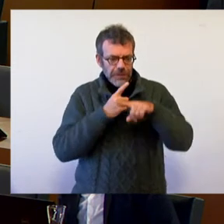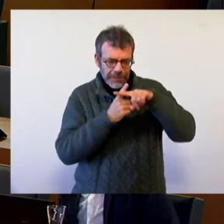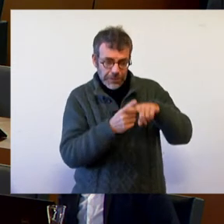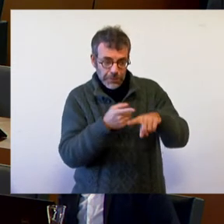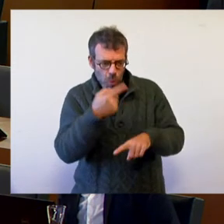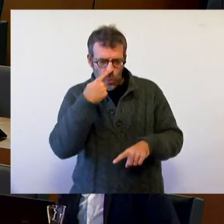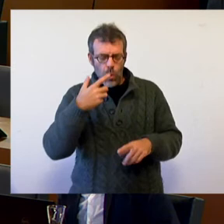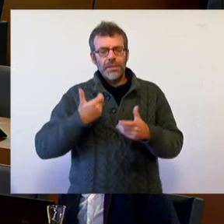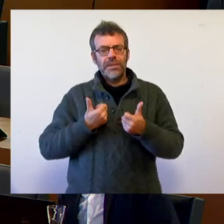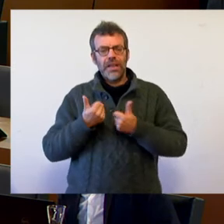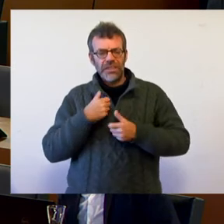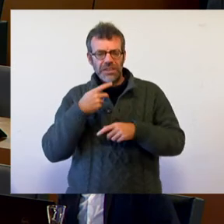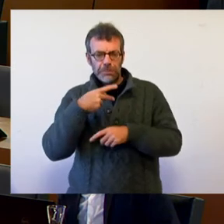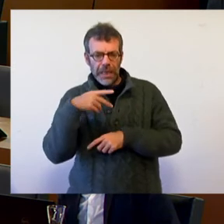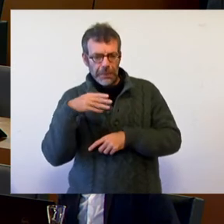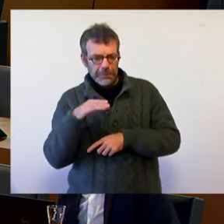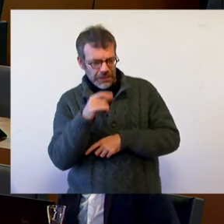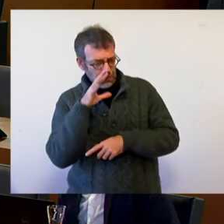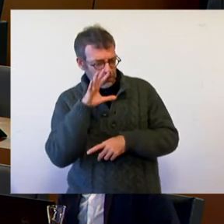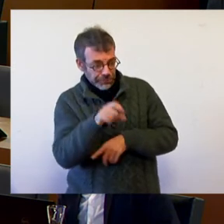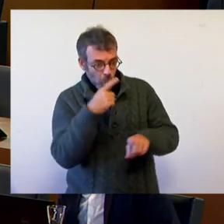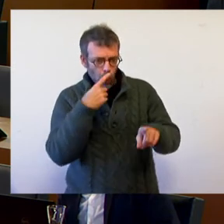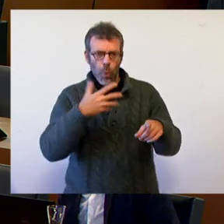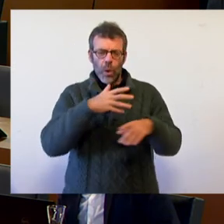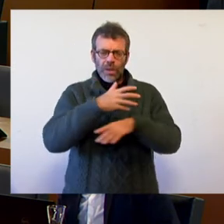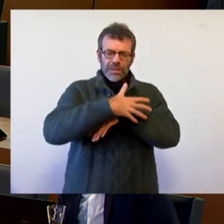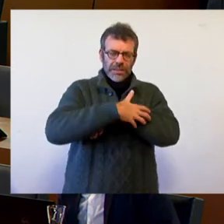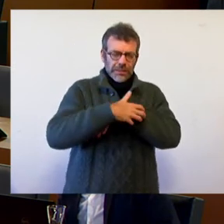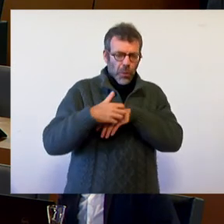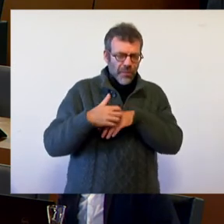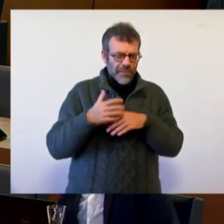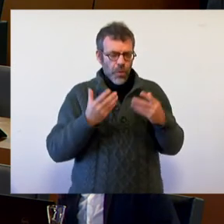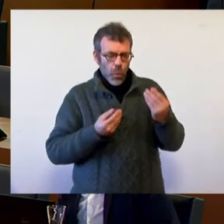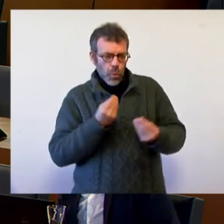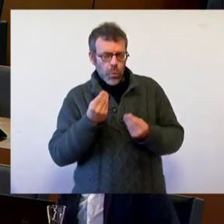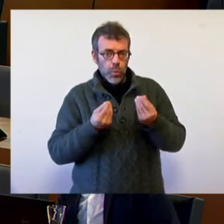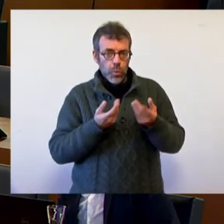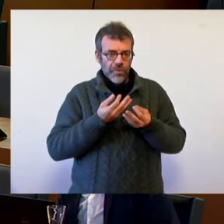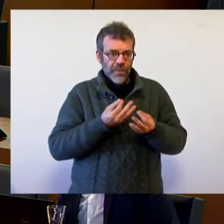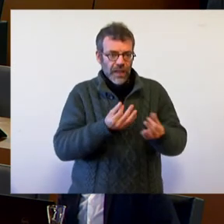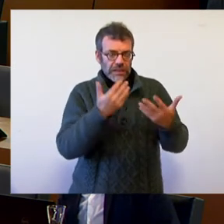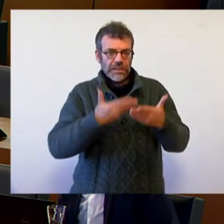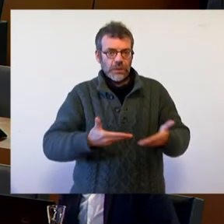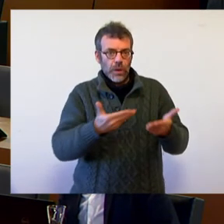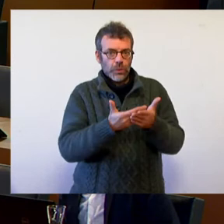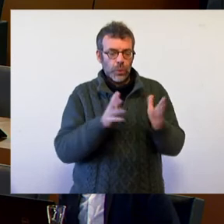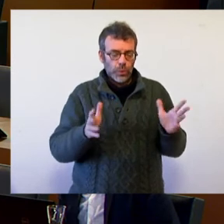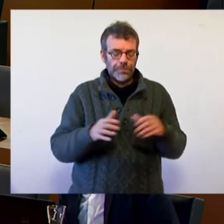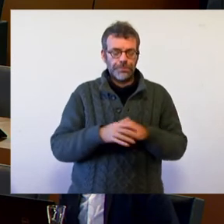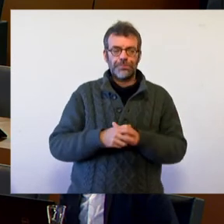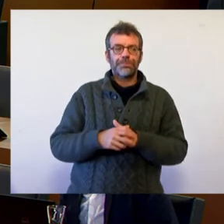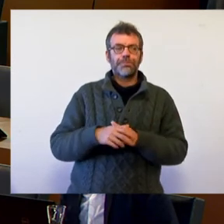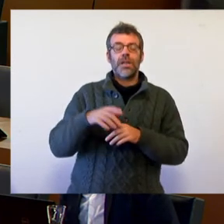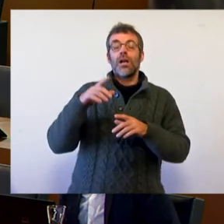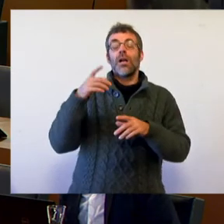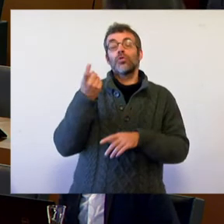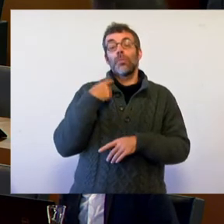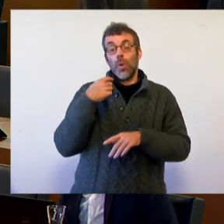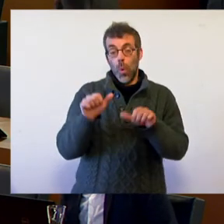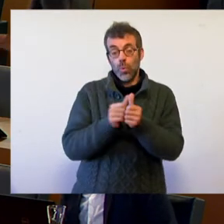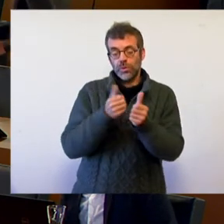PMI. Enfin, troisième point, donc il s'agit là, pardon, de la délibération numéro 11. Et